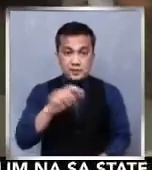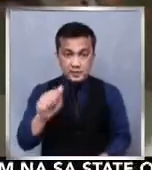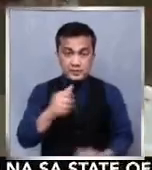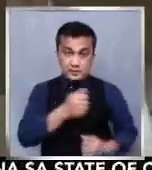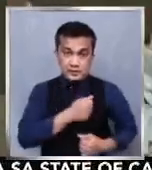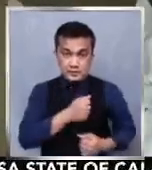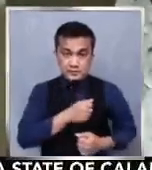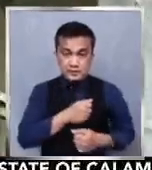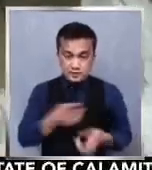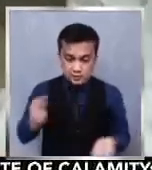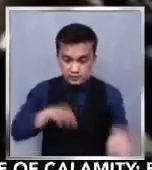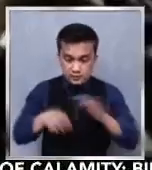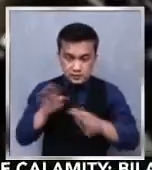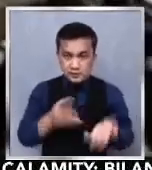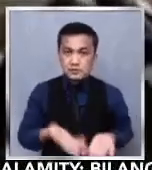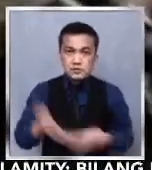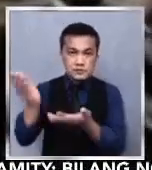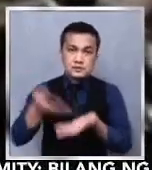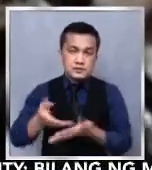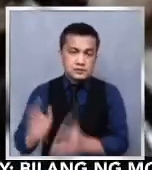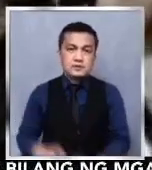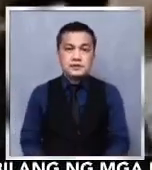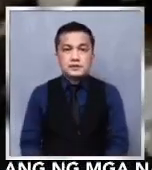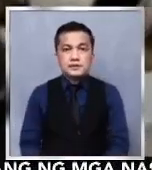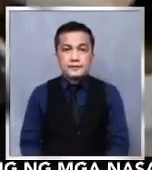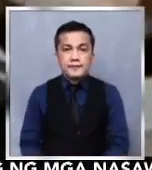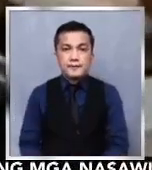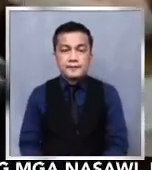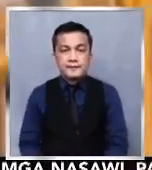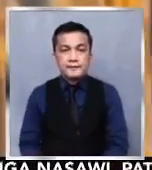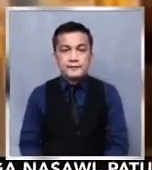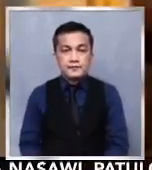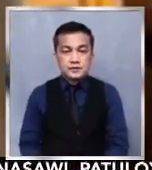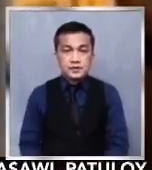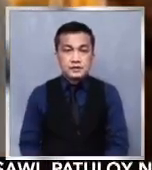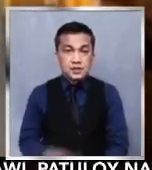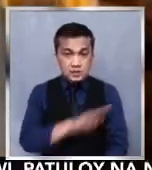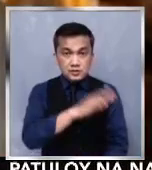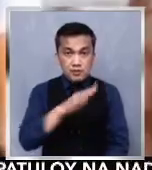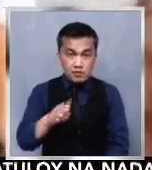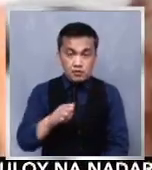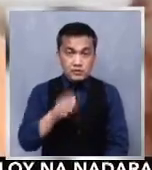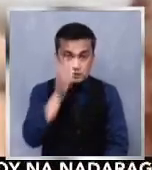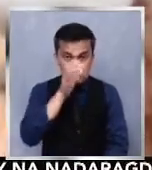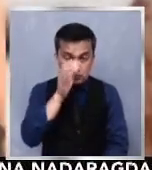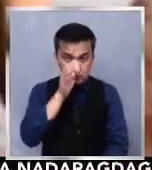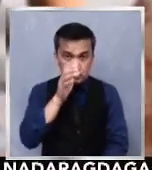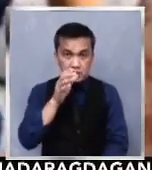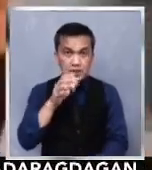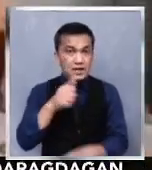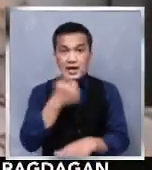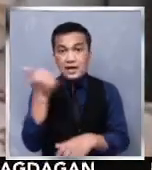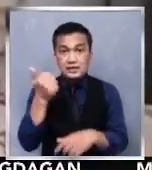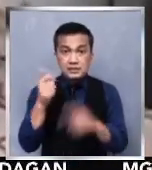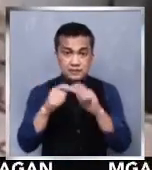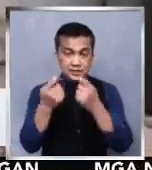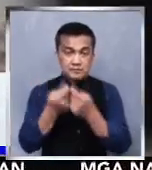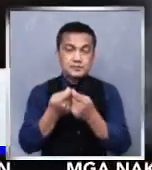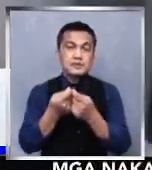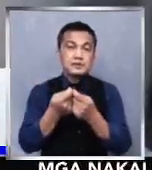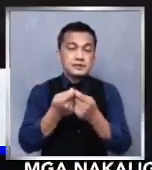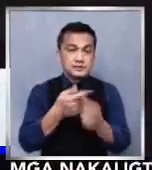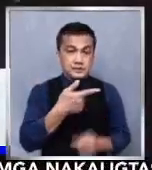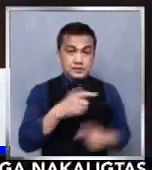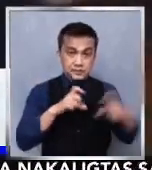relief distribution. Nasa Bohol at Cebu na rin ang ibang team ng GMA Kapuso Foundation. Nakaantabay na rin